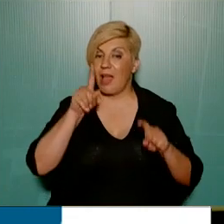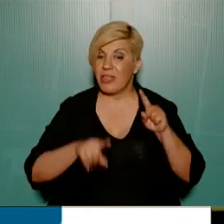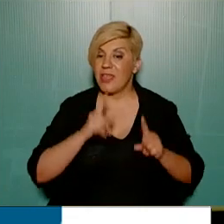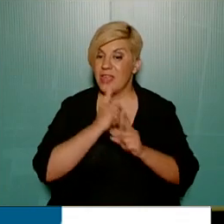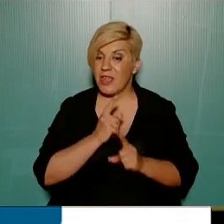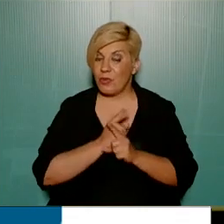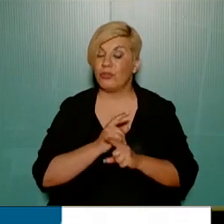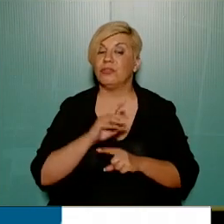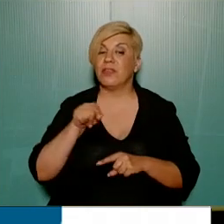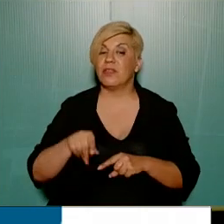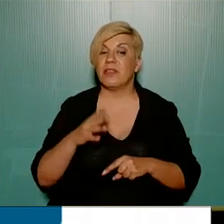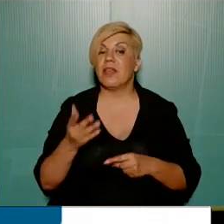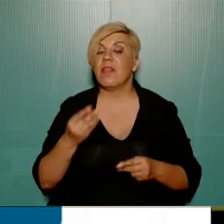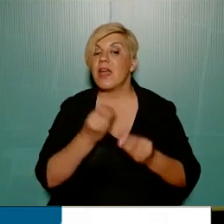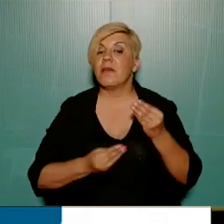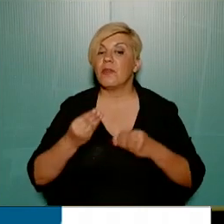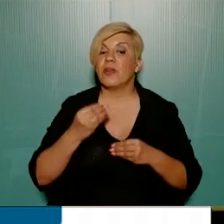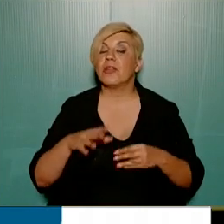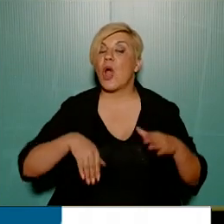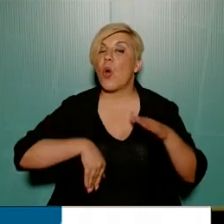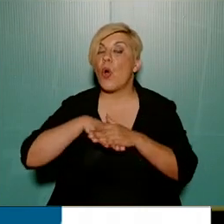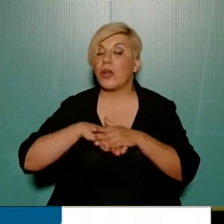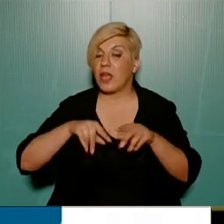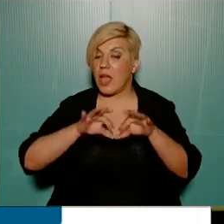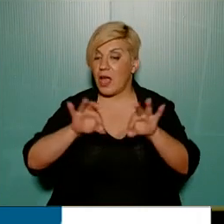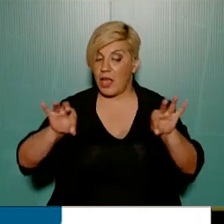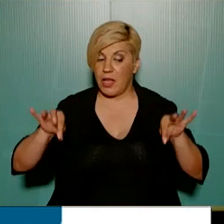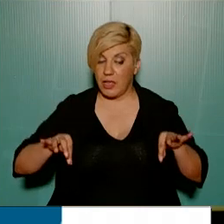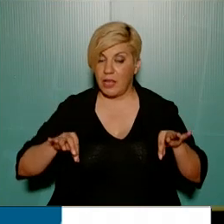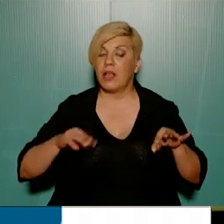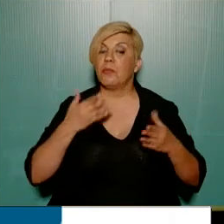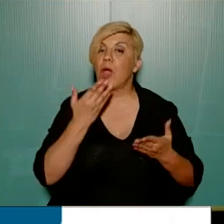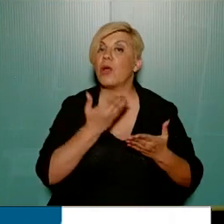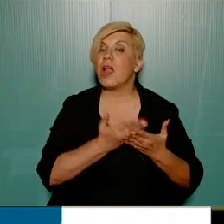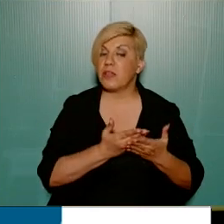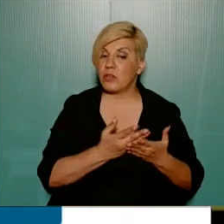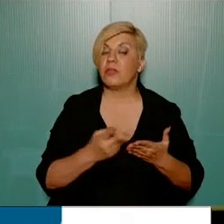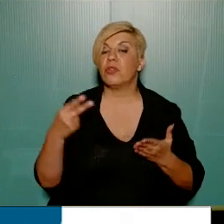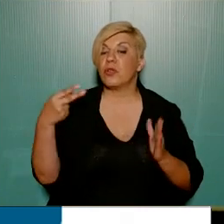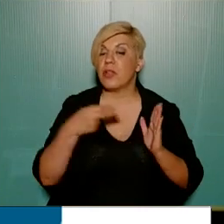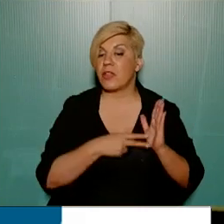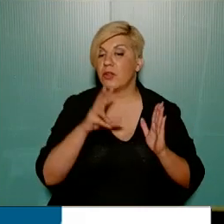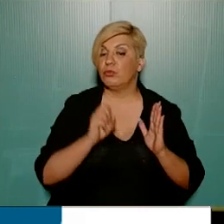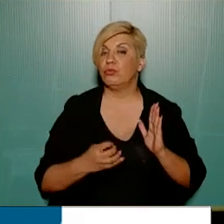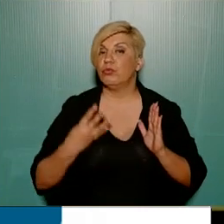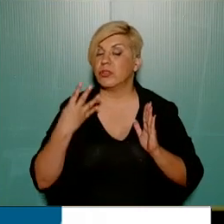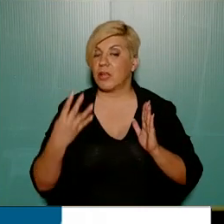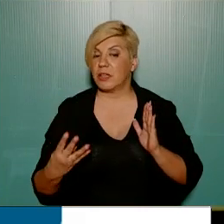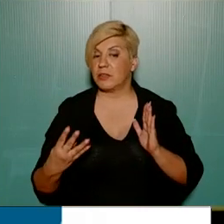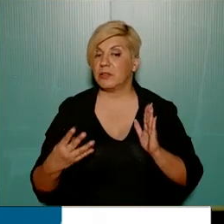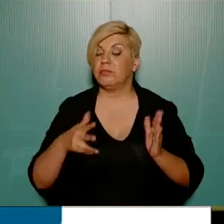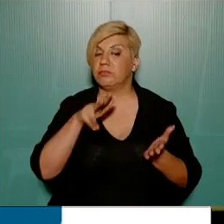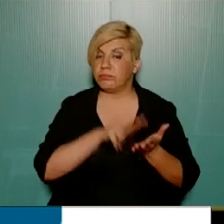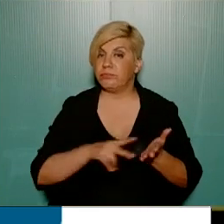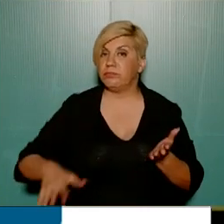είδους εξοπλισμός δεν θα υπερβαίνει τα όρια που θα αιτηθούν και έχουν παραχωρηθεί για το 2024, τηρώντας